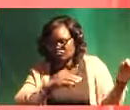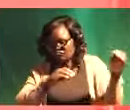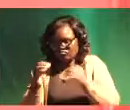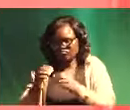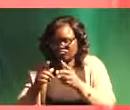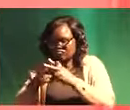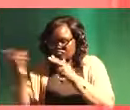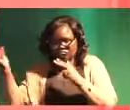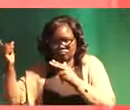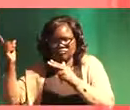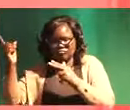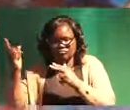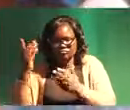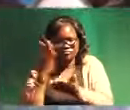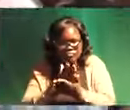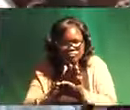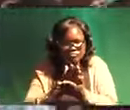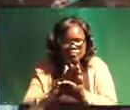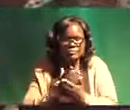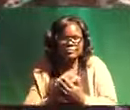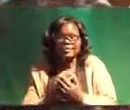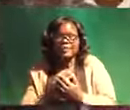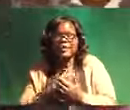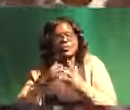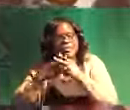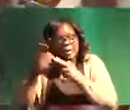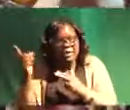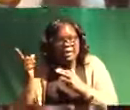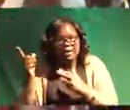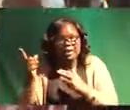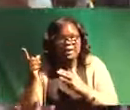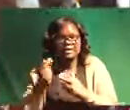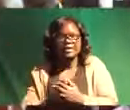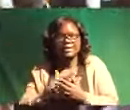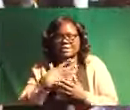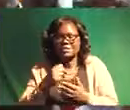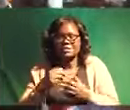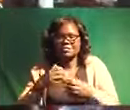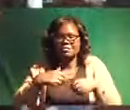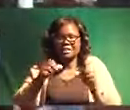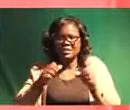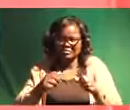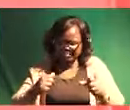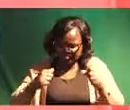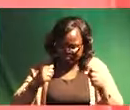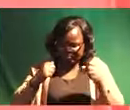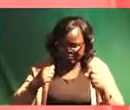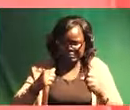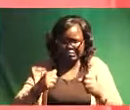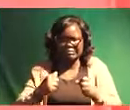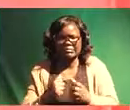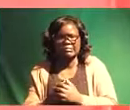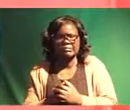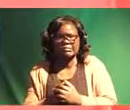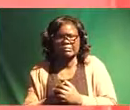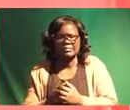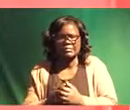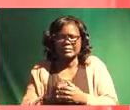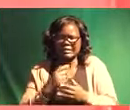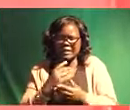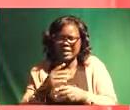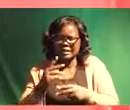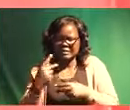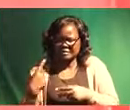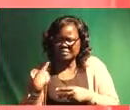tunapotea. Ama si ndio hiyo? Sisi tutapotea. Kwa hivyo rais weka ngumu kabisa. Ile